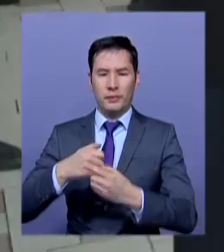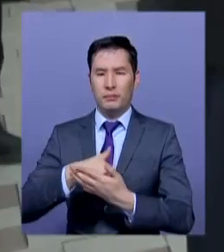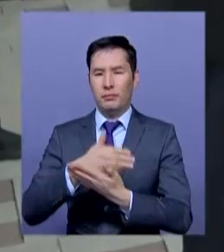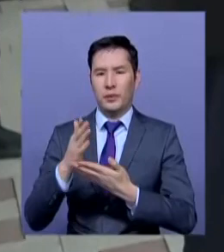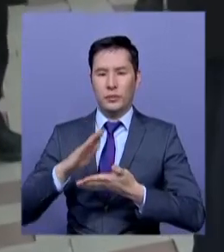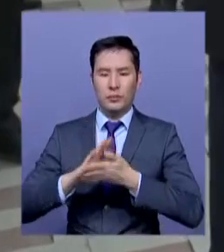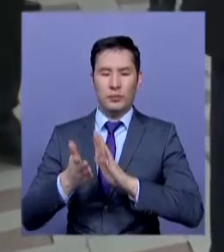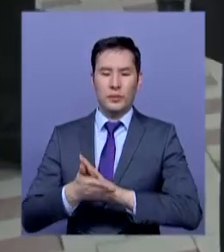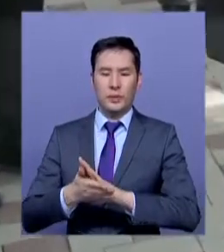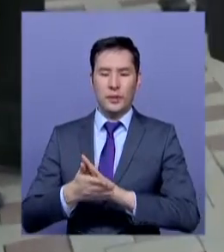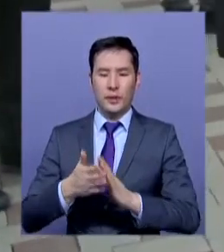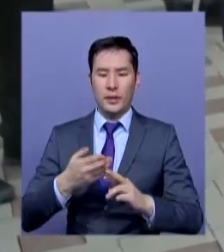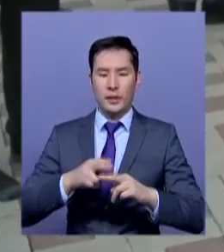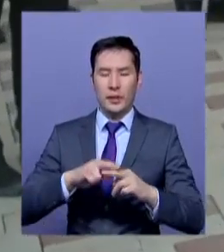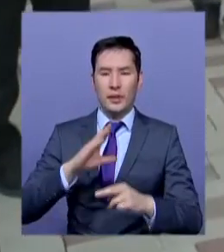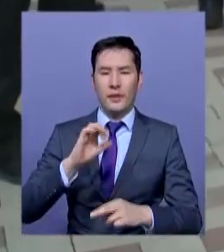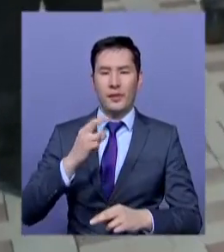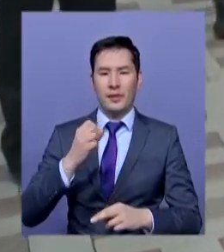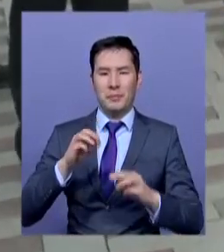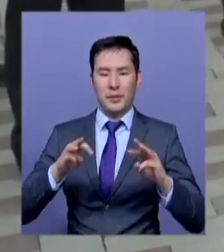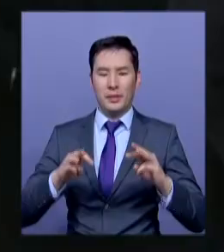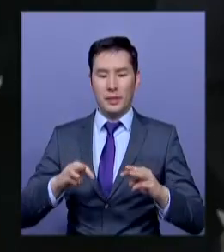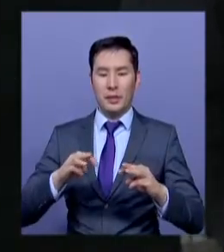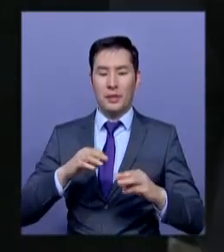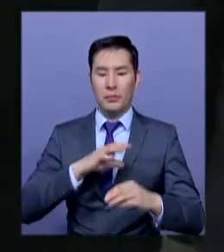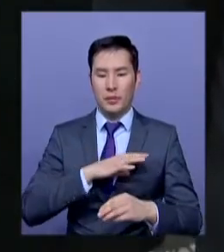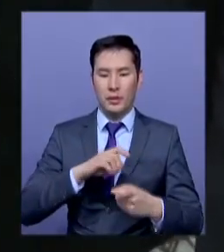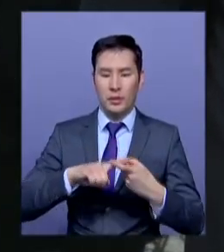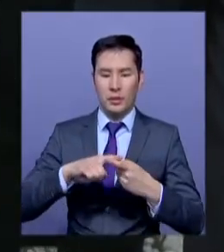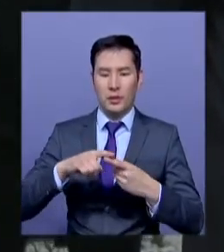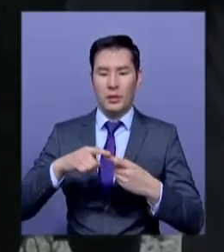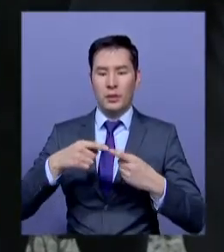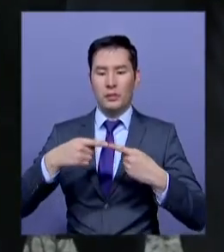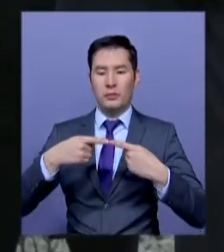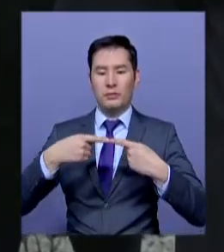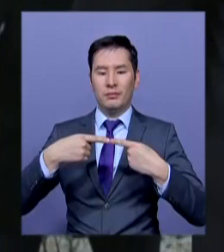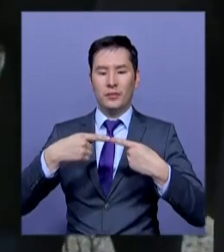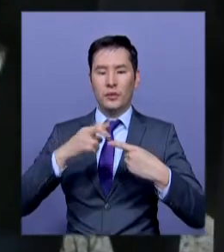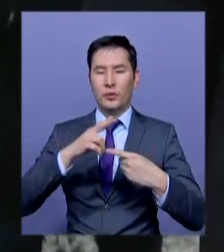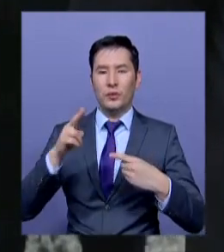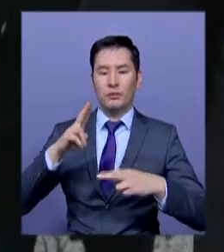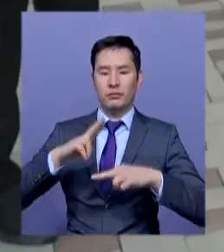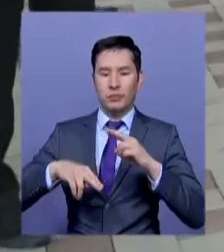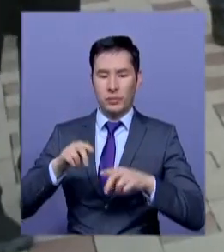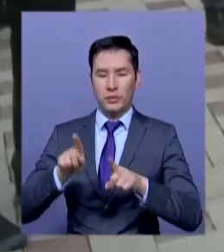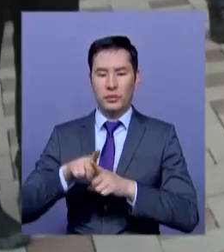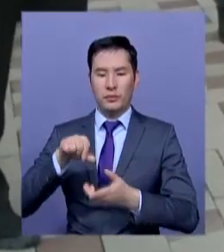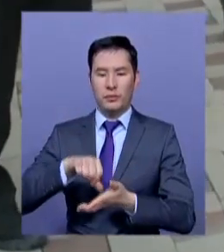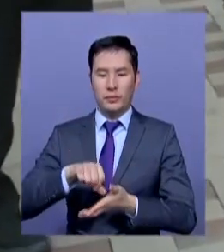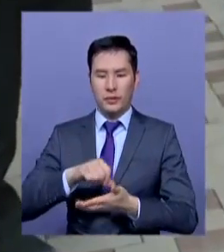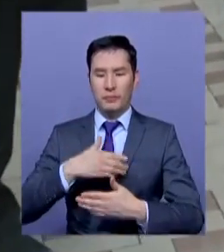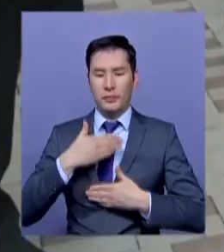жағдай жасалынған. Премьер-министрдің орынбасары Ералы Тоғжанов аурухана құрылысына атсалысқан құрылысшылармен де кездесті.